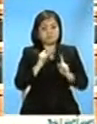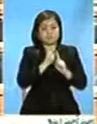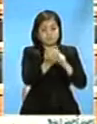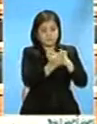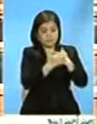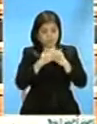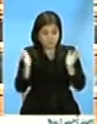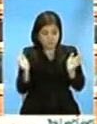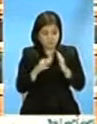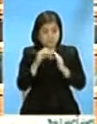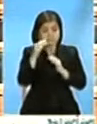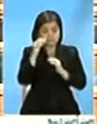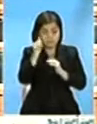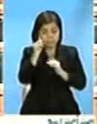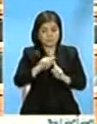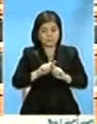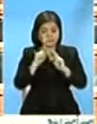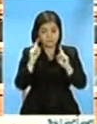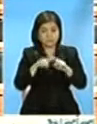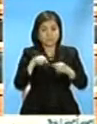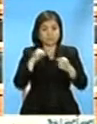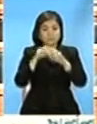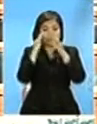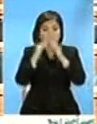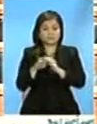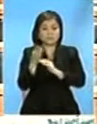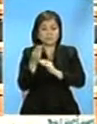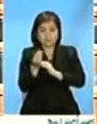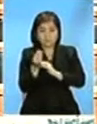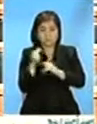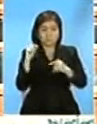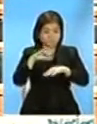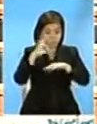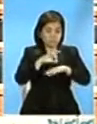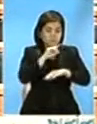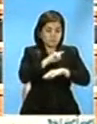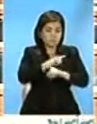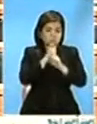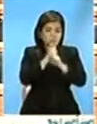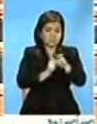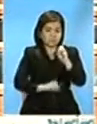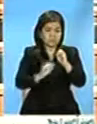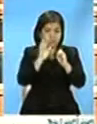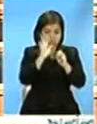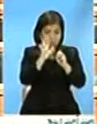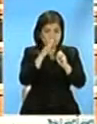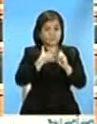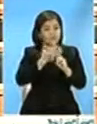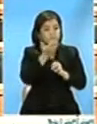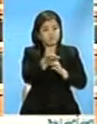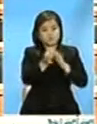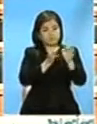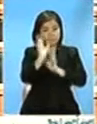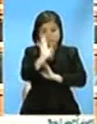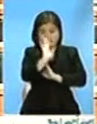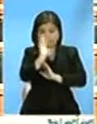อกครับแต่ว่าที่มาและจำนวนเกี่ยวพันกับอำนาจหน้าที่และในมาตรา5ผมไม่สงวนคำแปรยติ